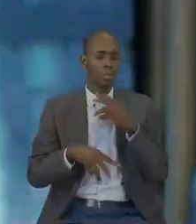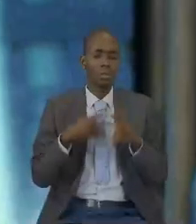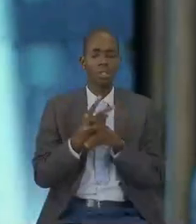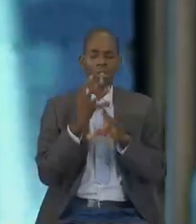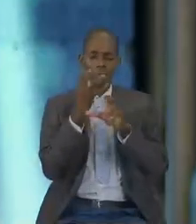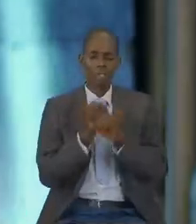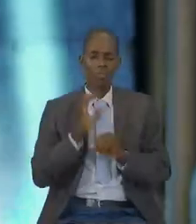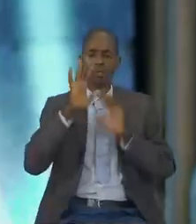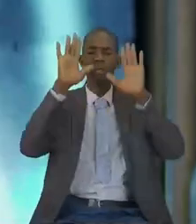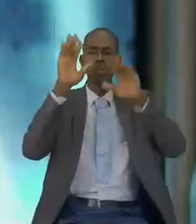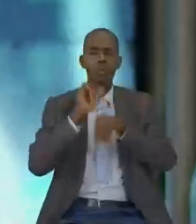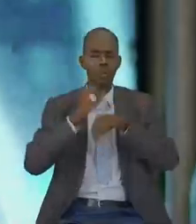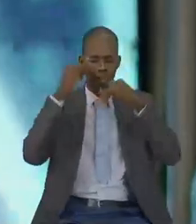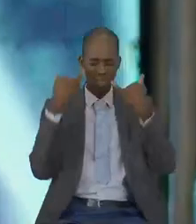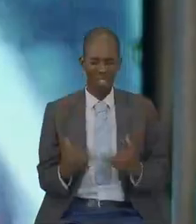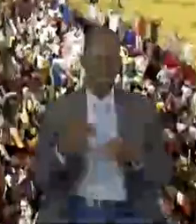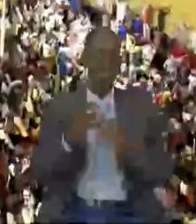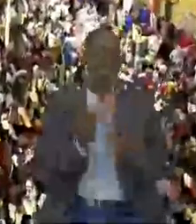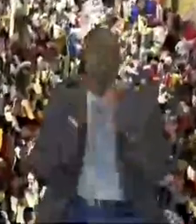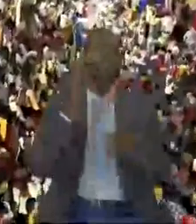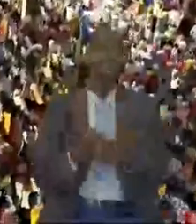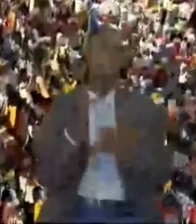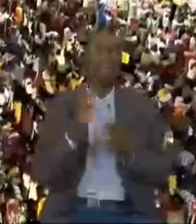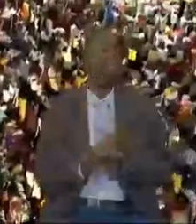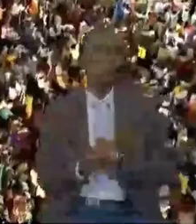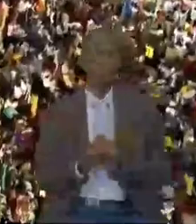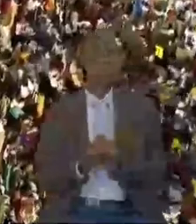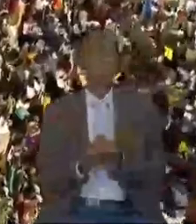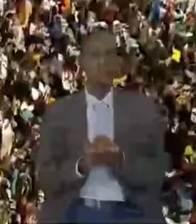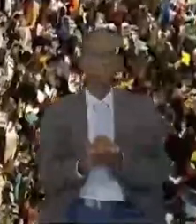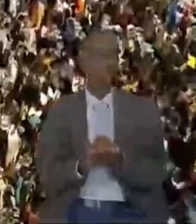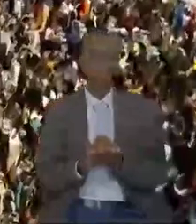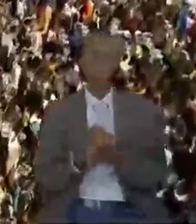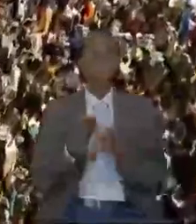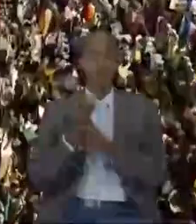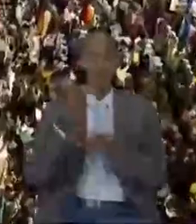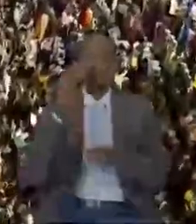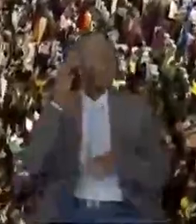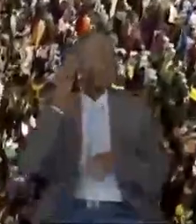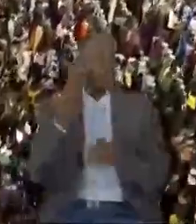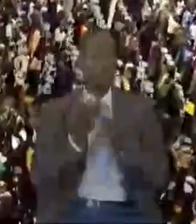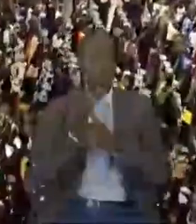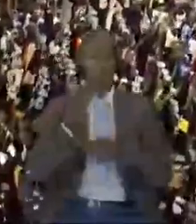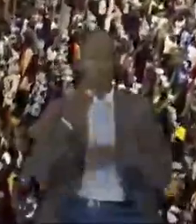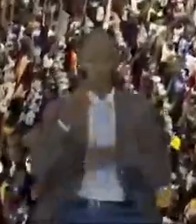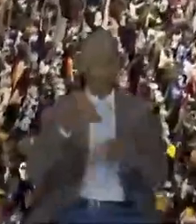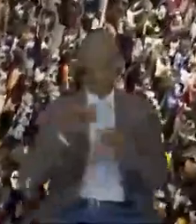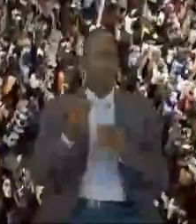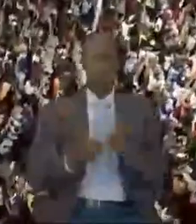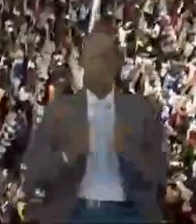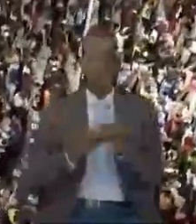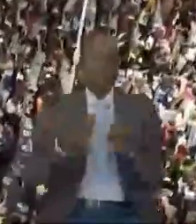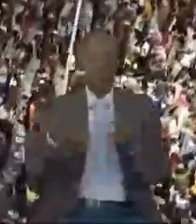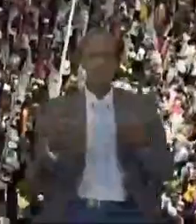Sur les murs, partout où vous êtes, recevez vos miracles au nom de Jésus. À la radio, à la